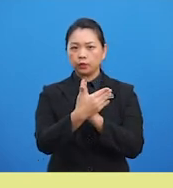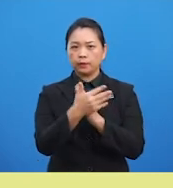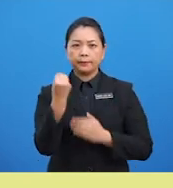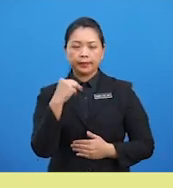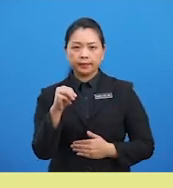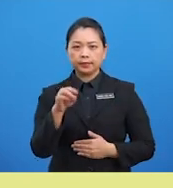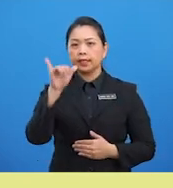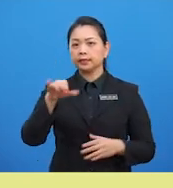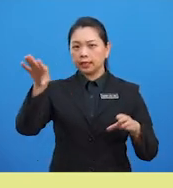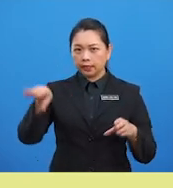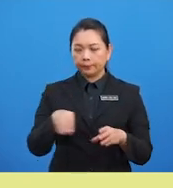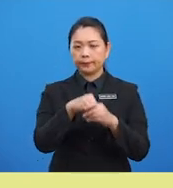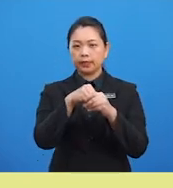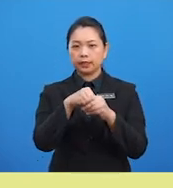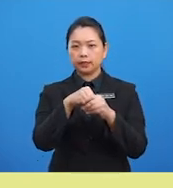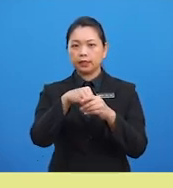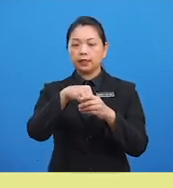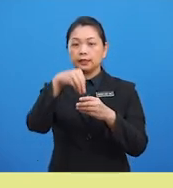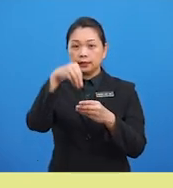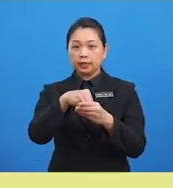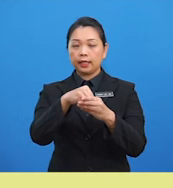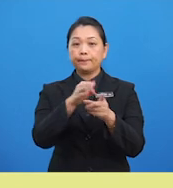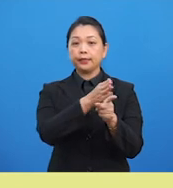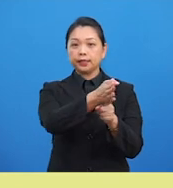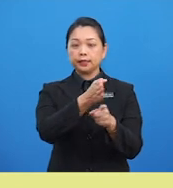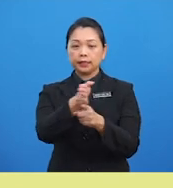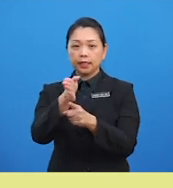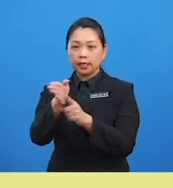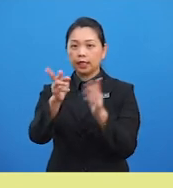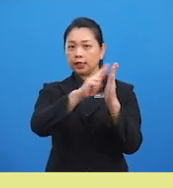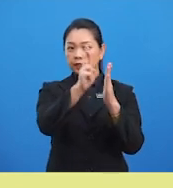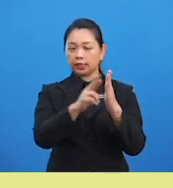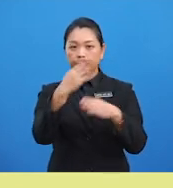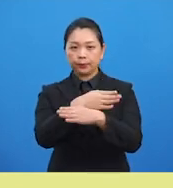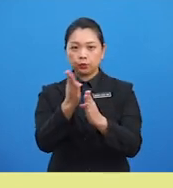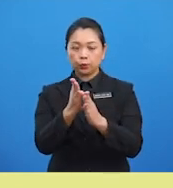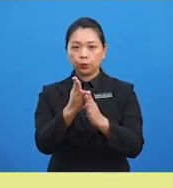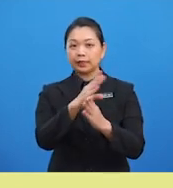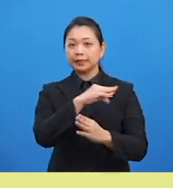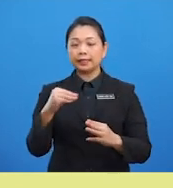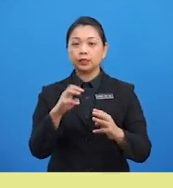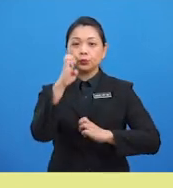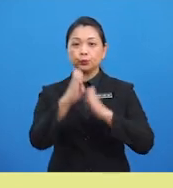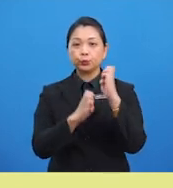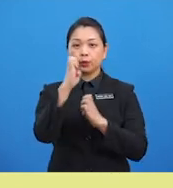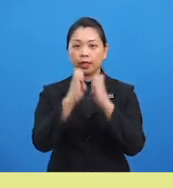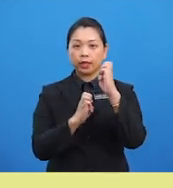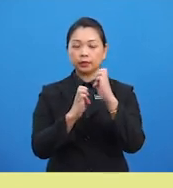terlibat dalam bidang reka bentuk dan bidang kejuruteraan.